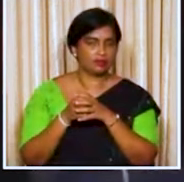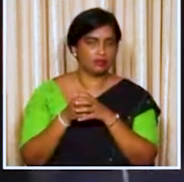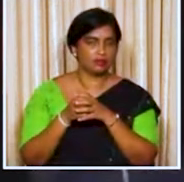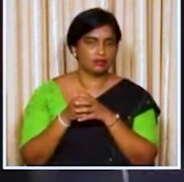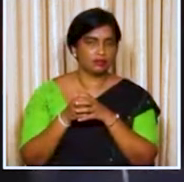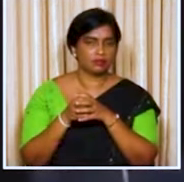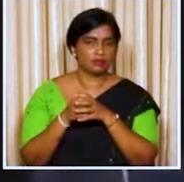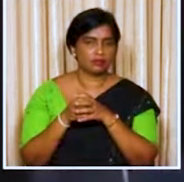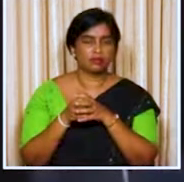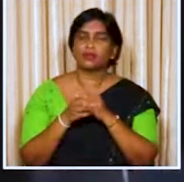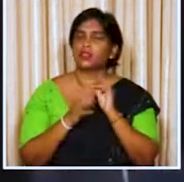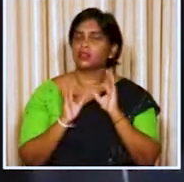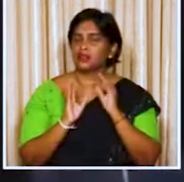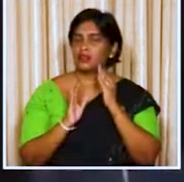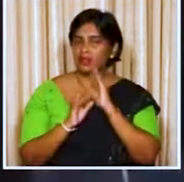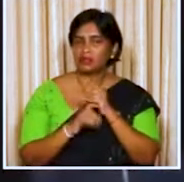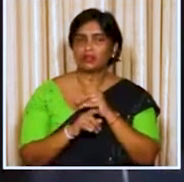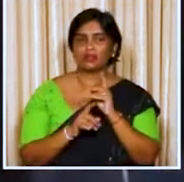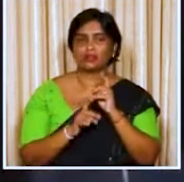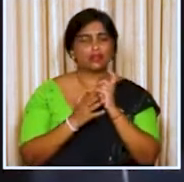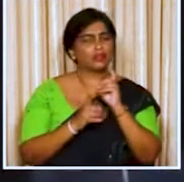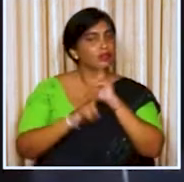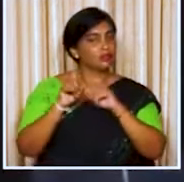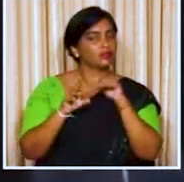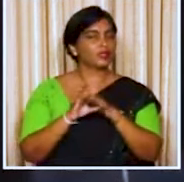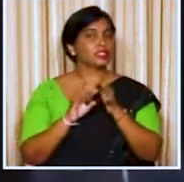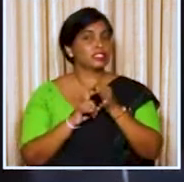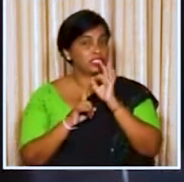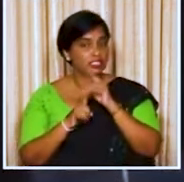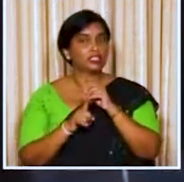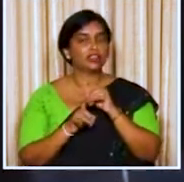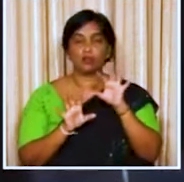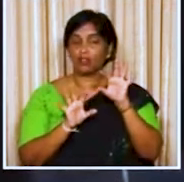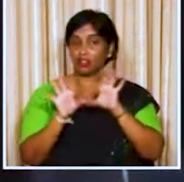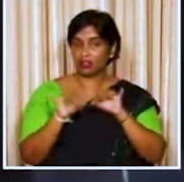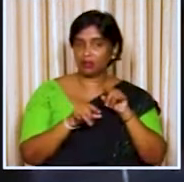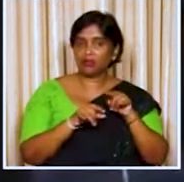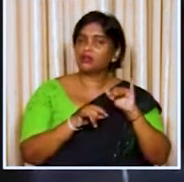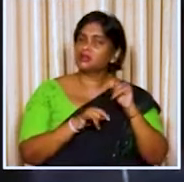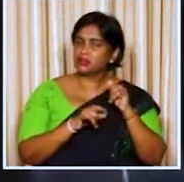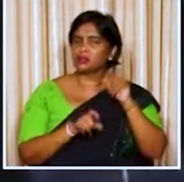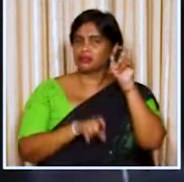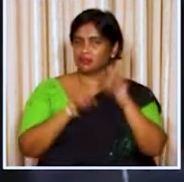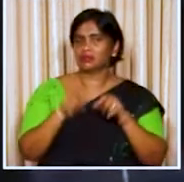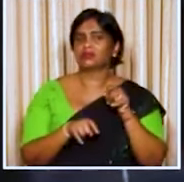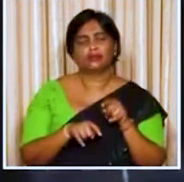කළේ. සාමාන්‍යයෙන් ඒ ව්‍යවස්ථාදායක සභාවට ජනාධිපතිතුමා විසින් පත් කරන ඇතැම්